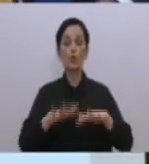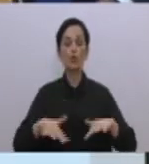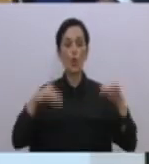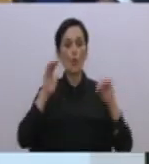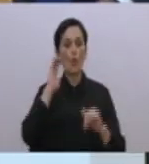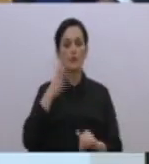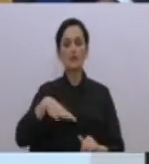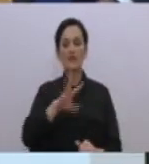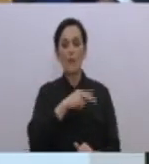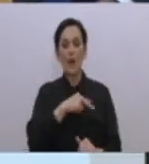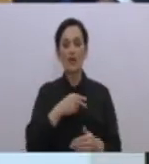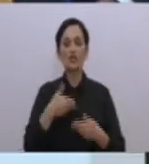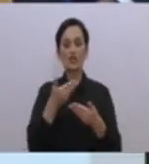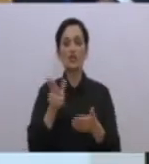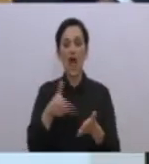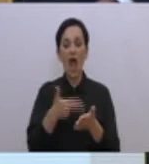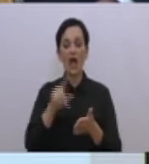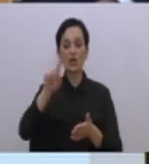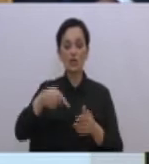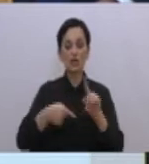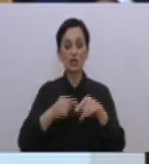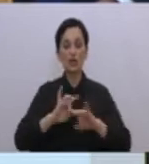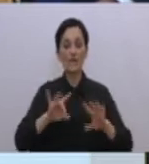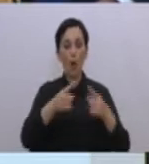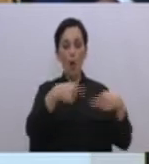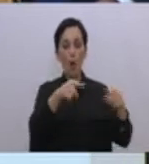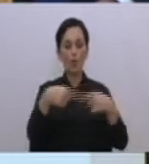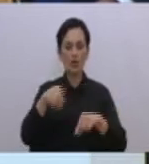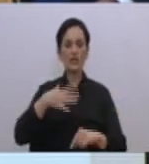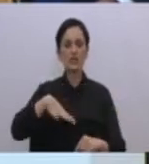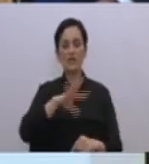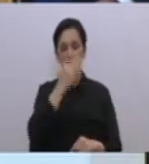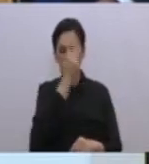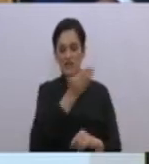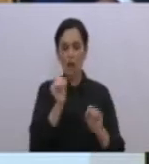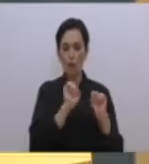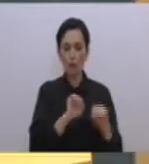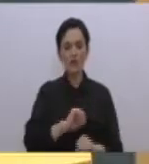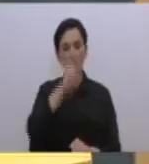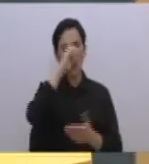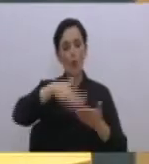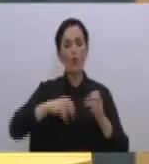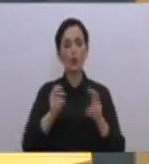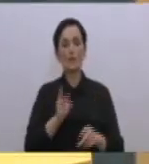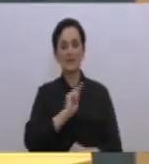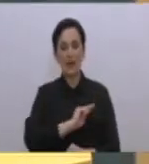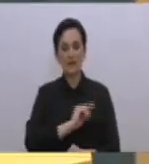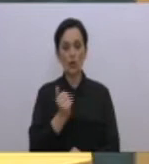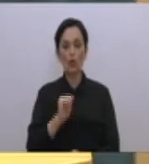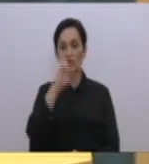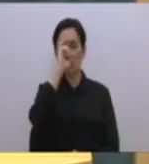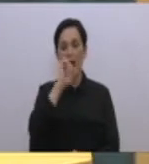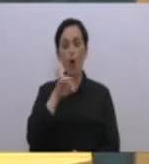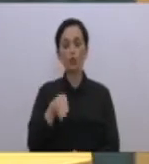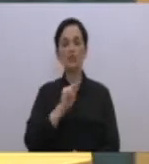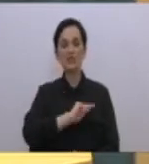იქნა საქართველოს პარლამენტის წინაშე ანგარიშვალდებული ორგანოები, კერძოდ საქართველოს სახალხო დამცველი, სახელმწიფო უსაფრთხოების სამსახური, სახელმწიფო